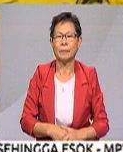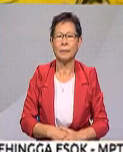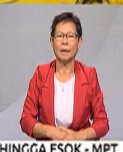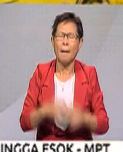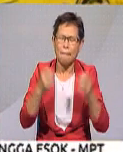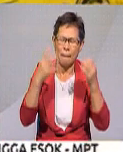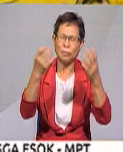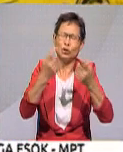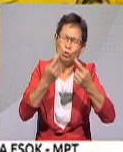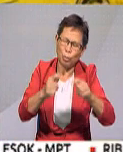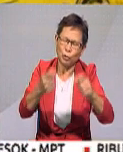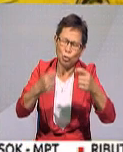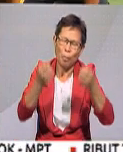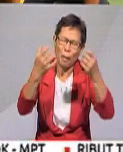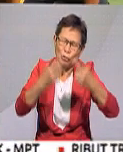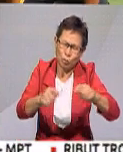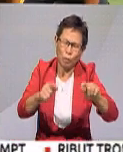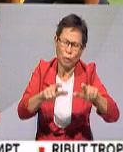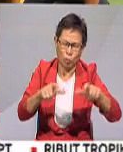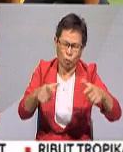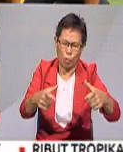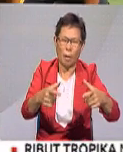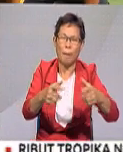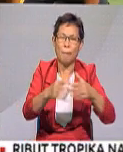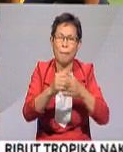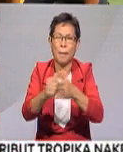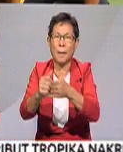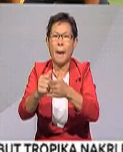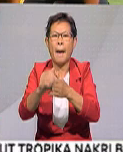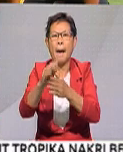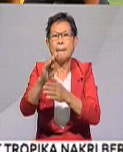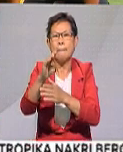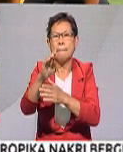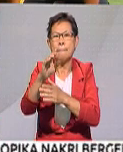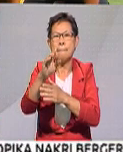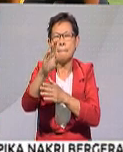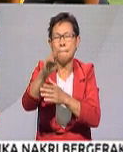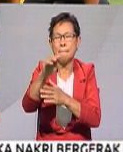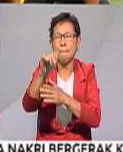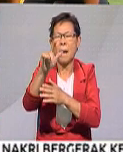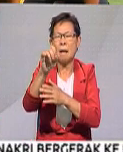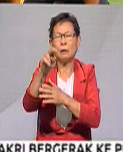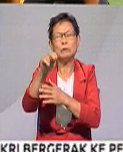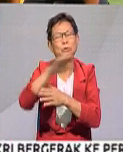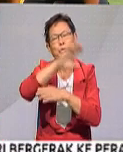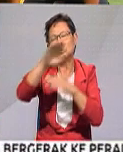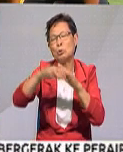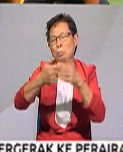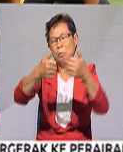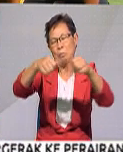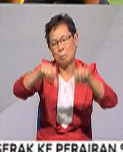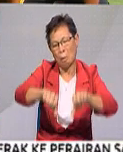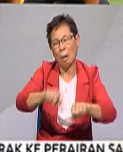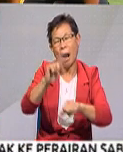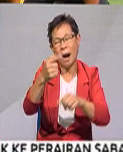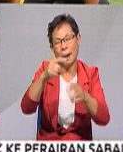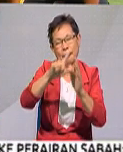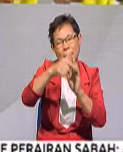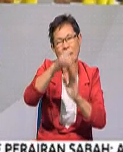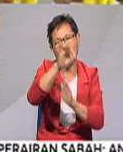Walaupun banyak percubaan dilakukan skuad bimbingan Brad Melanie, namun semuanya tidak membuahkan hasil. Hanya pada